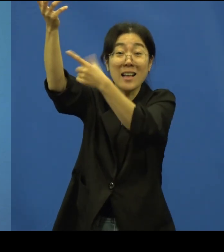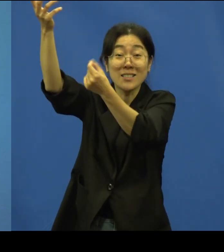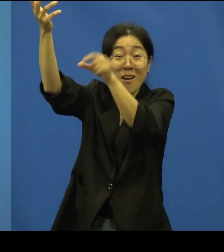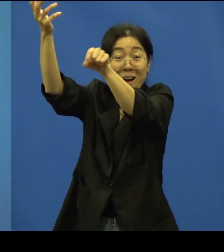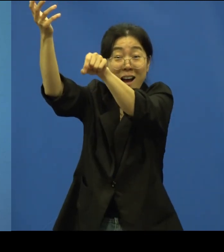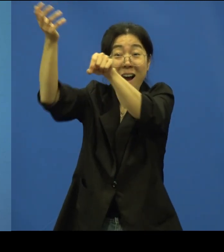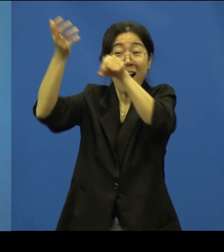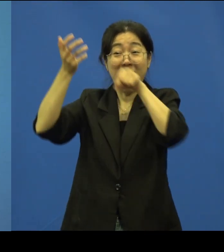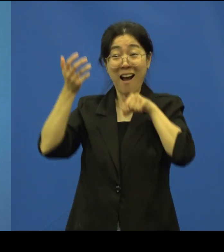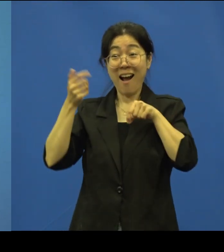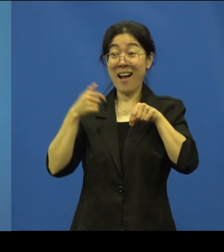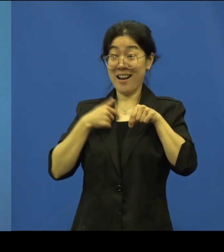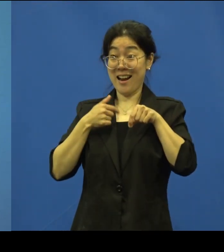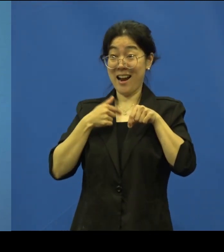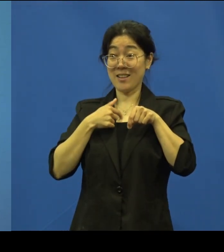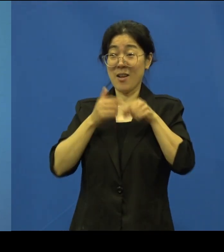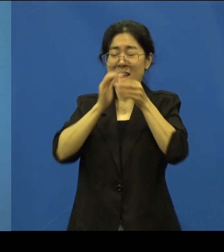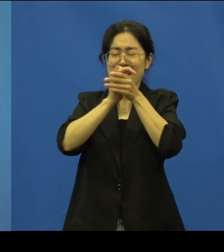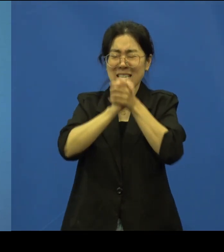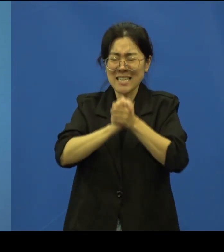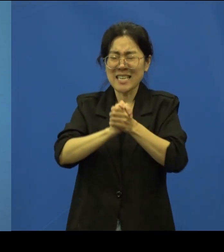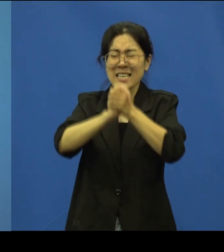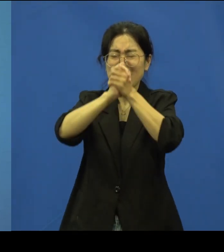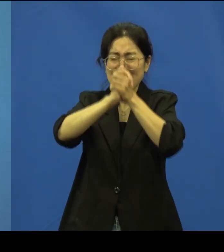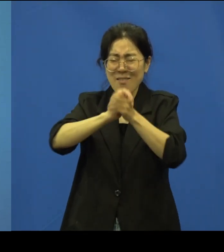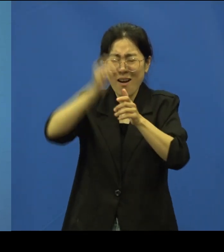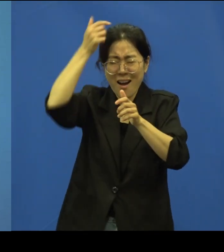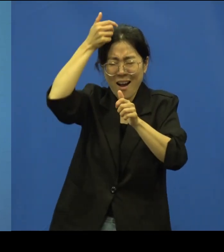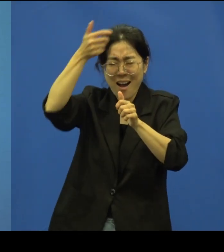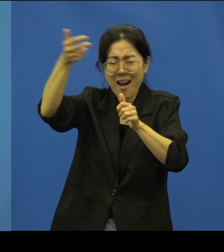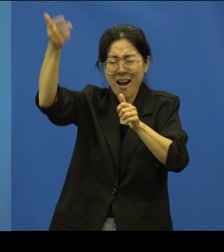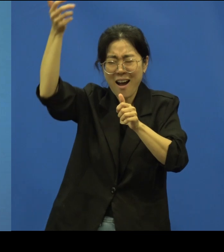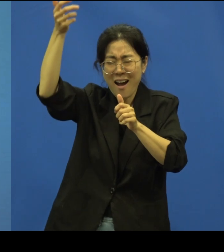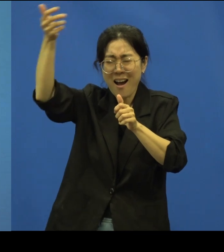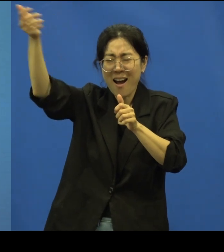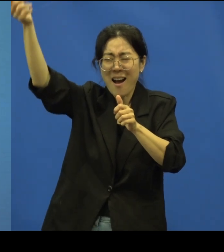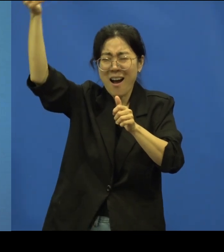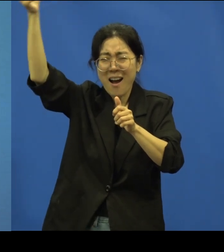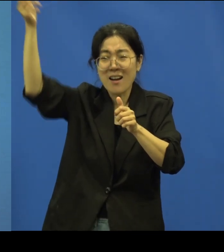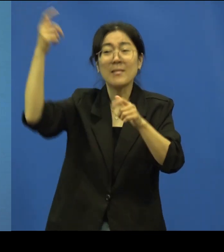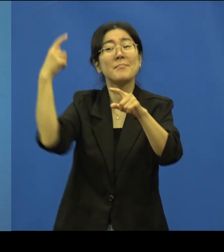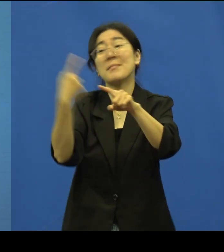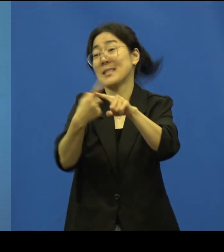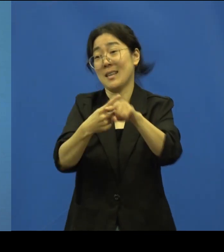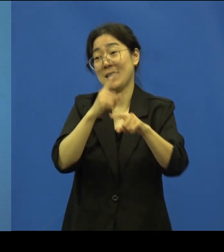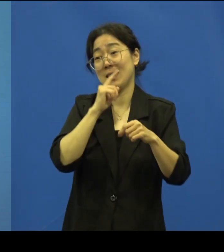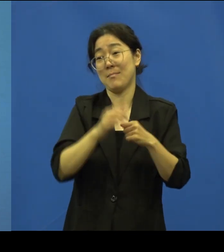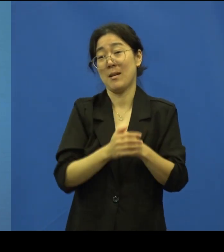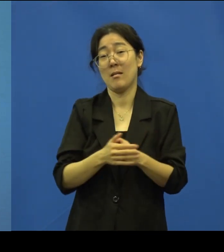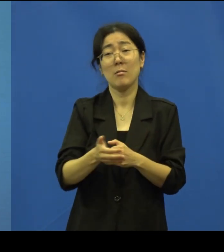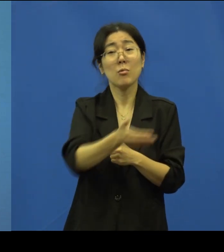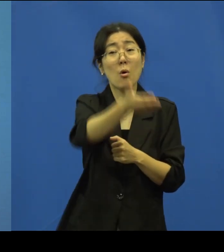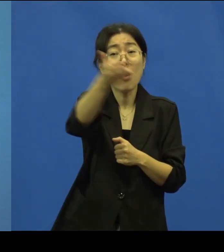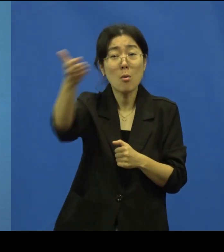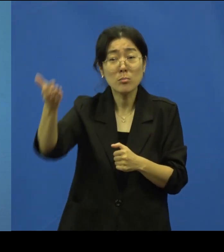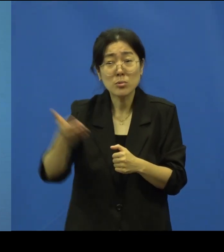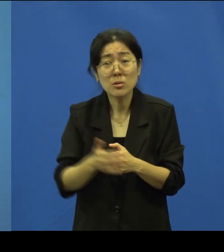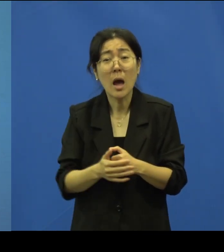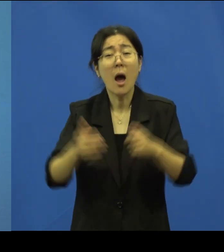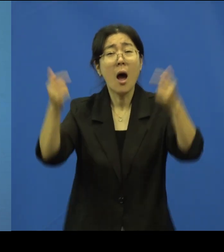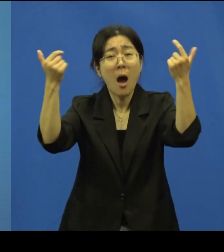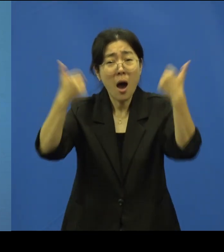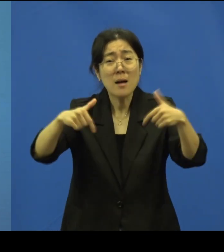그런 분향 제사로 주님의 임재가 쉐키나가 성전 안에 가득하듯이 우리 성도들이 누굽니까?